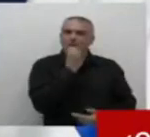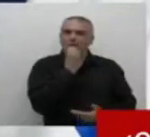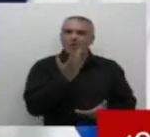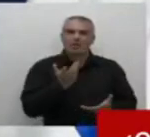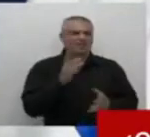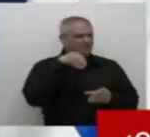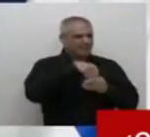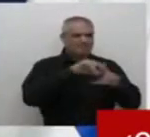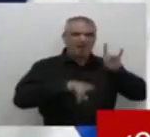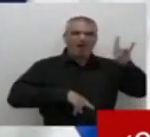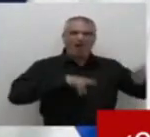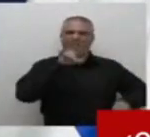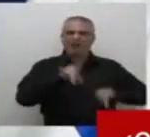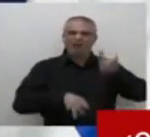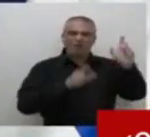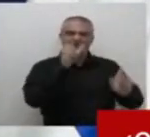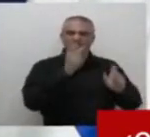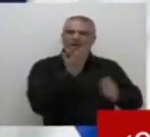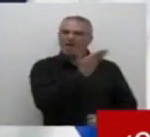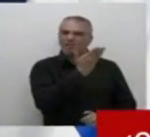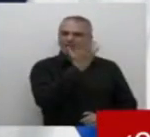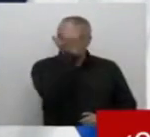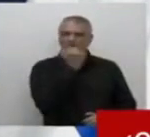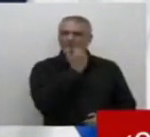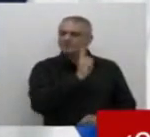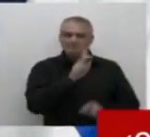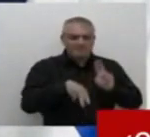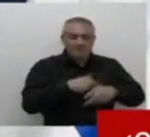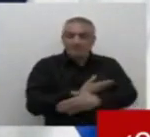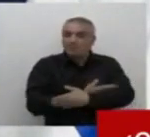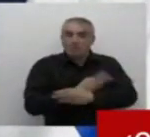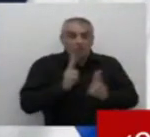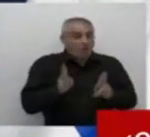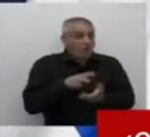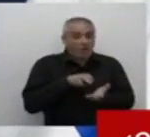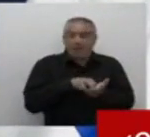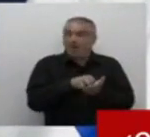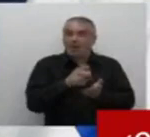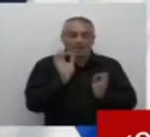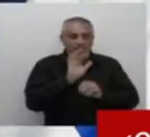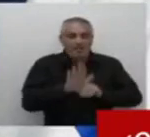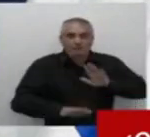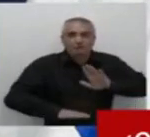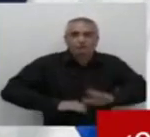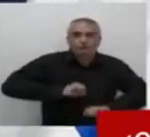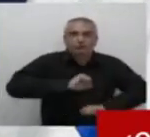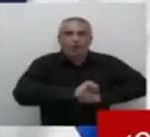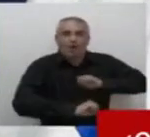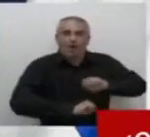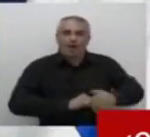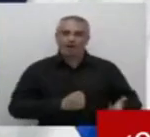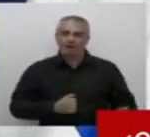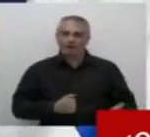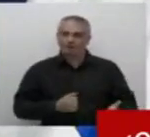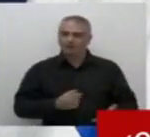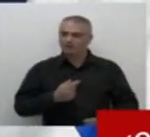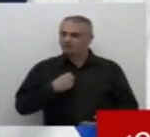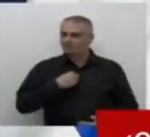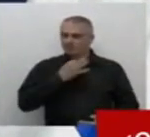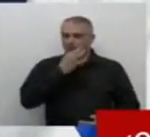به من يطعمه بين هؤلاء الحيوانات البشريه من يهتم بهذا الطفل الرضيع الذي